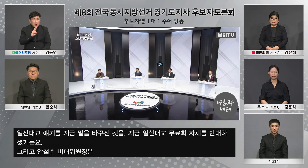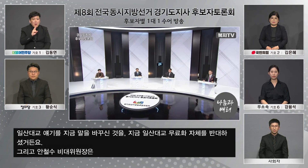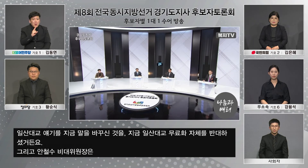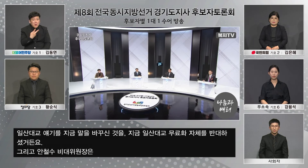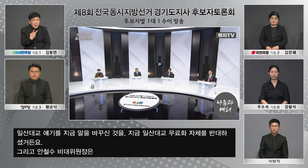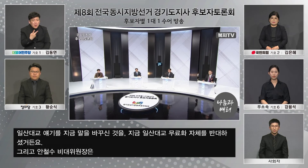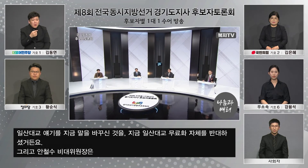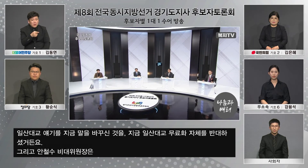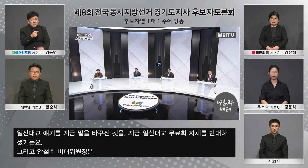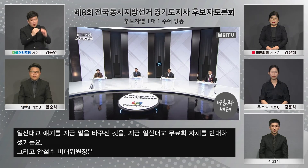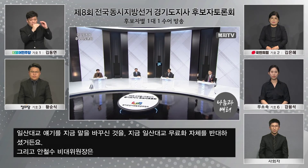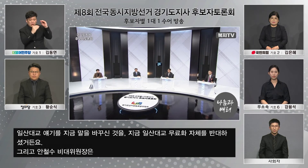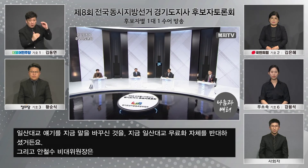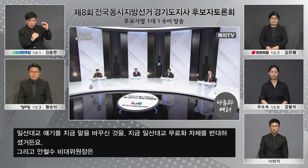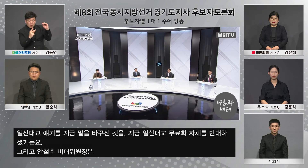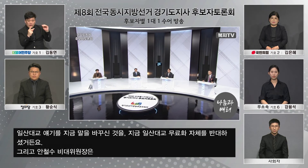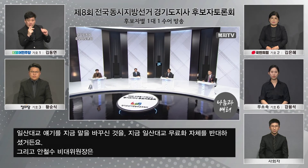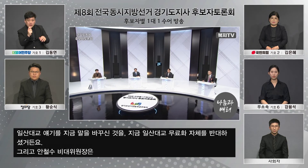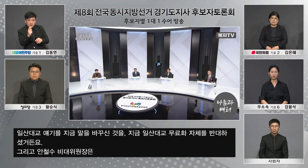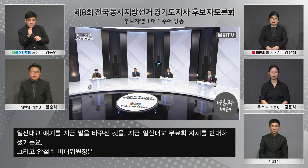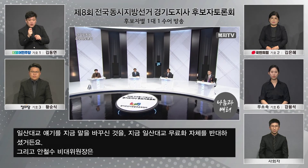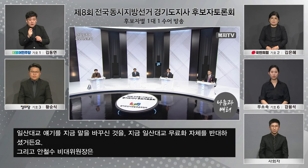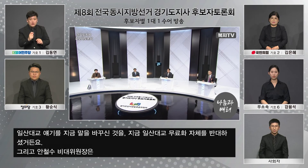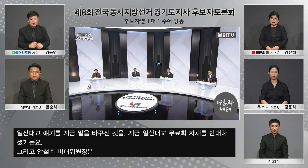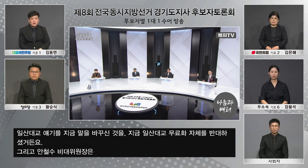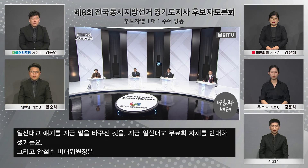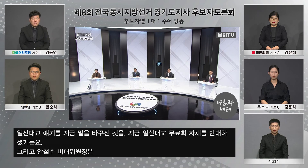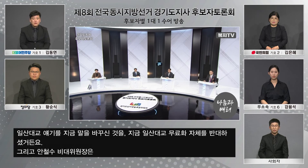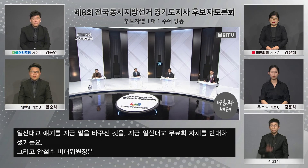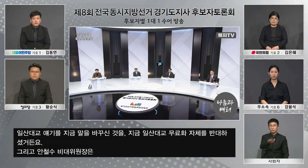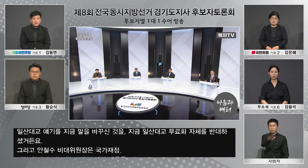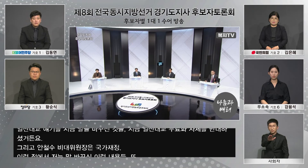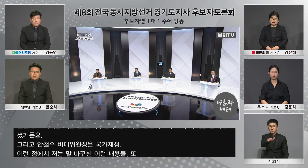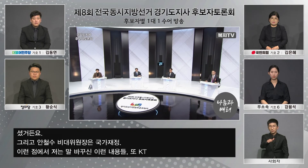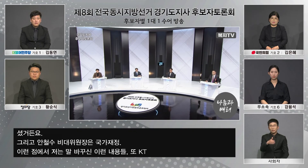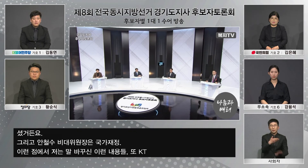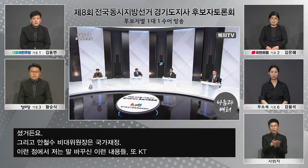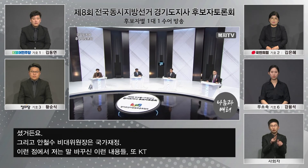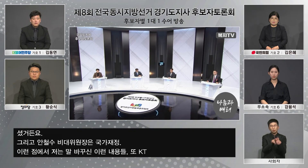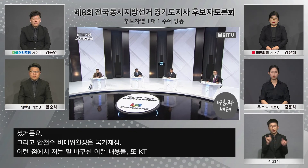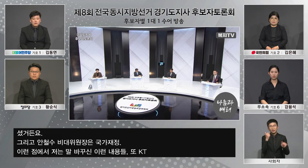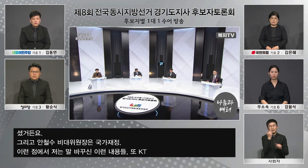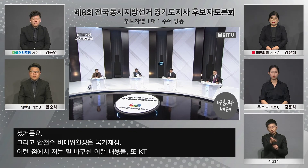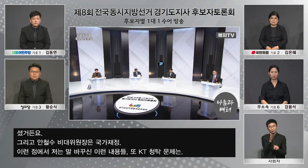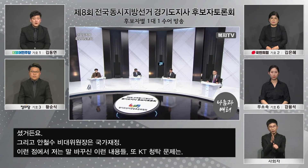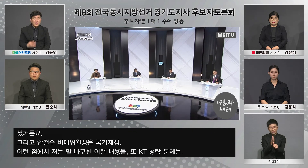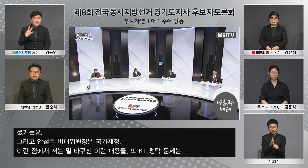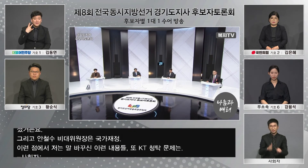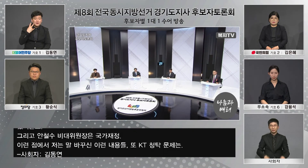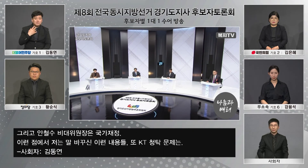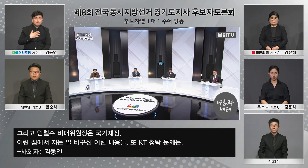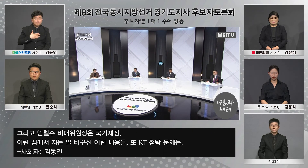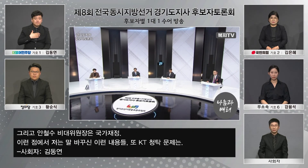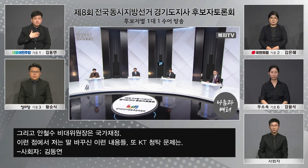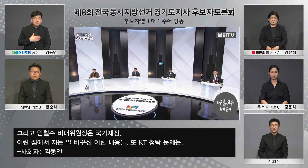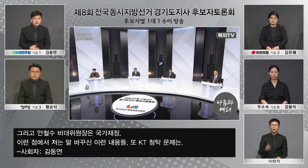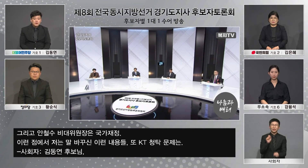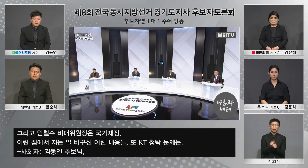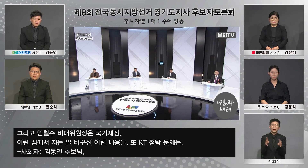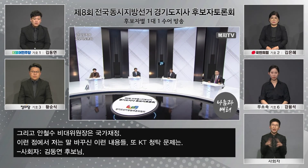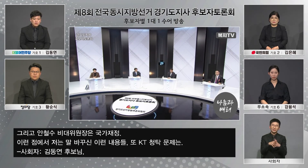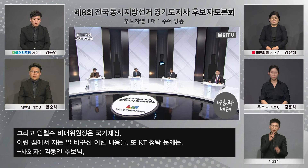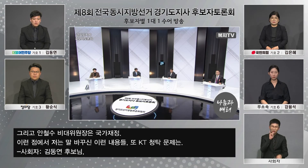이런 내용들 또 KT 김동연 이 후보님, 청탁 문제는 예, 다른 후보에게도 또 질문을 아, 하셔야 그럴까요? 되는 게 예. 사전에 합의인데요. 예, 시간이 우리 얼마 안